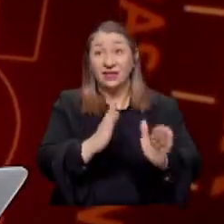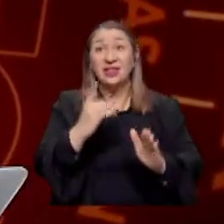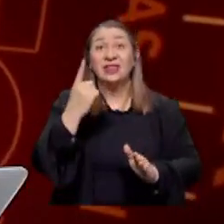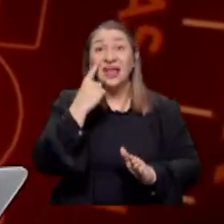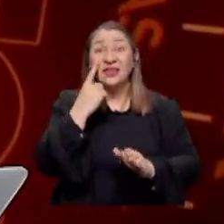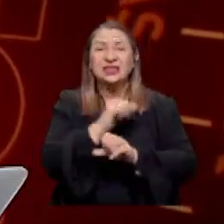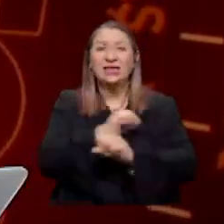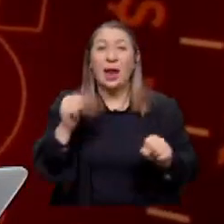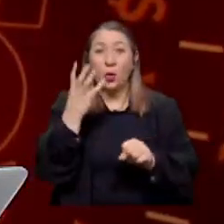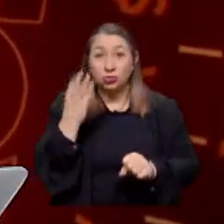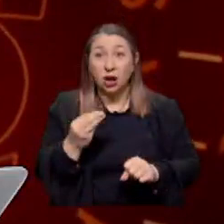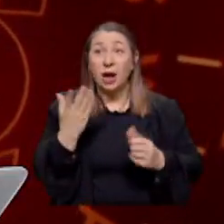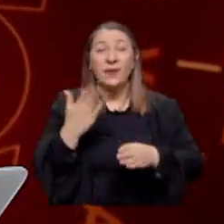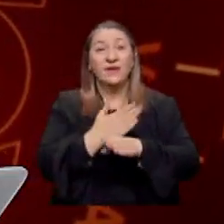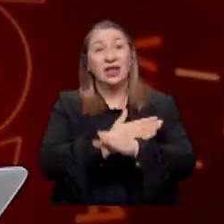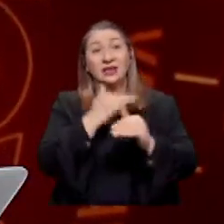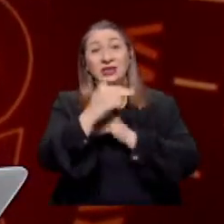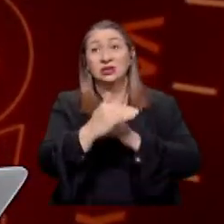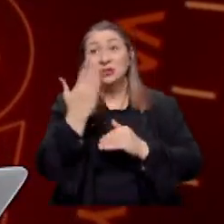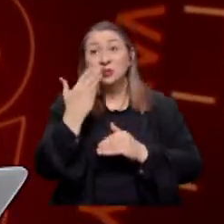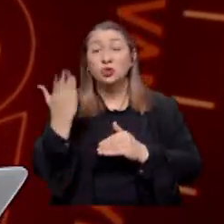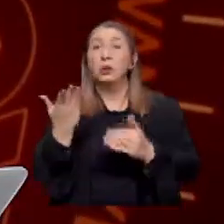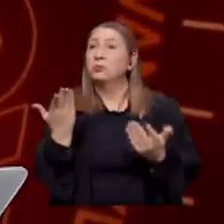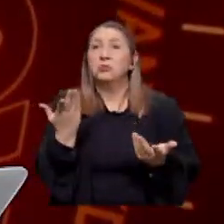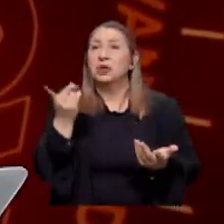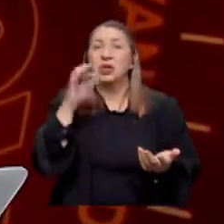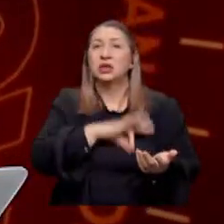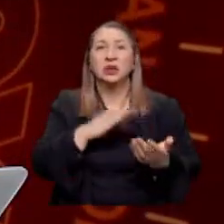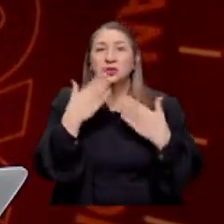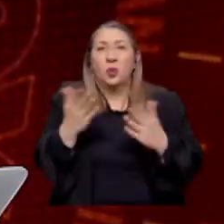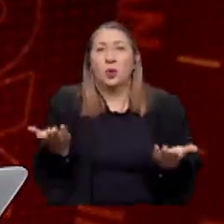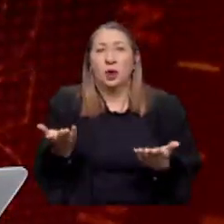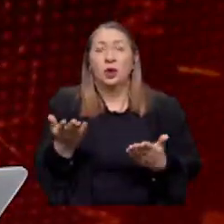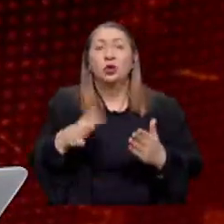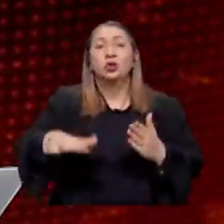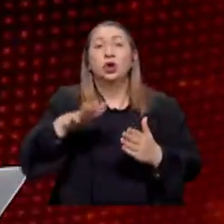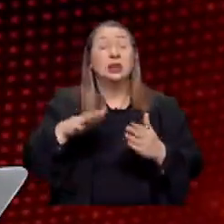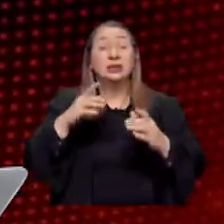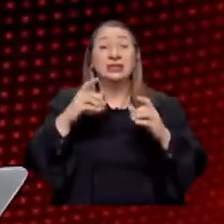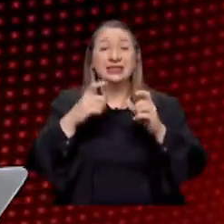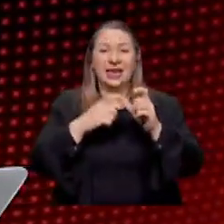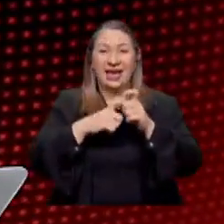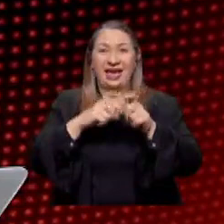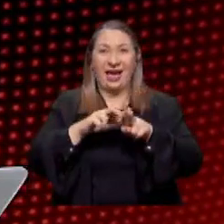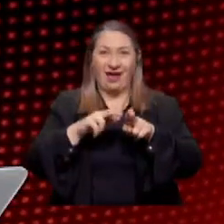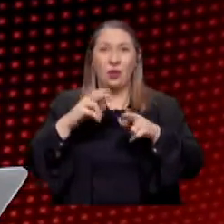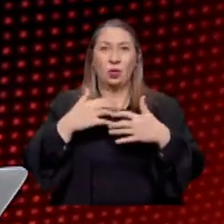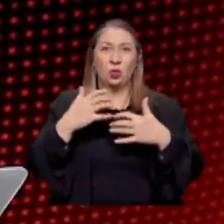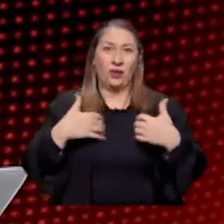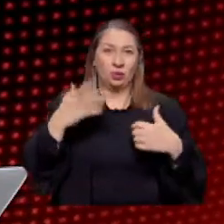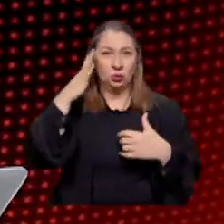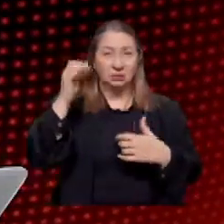devlet zarar edecek ama vatandaş izliyorsunuz pek de bir kazanç elde edemiyor. Sosyal güvenlik uzmanı Özgür Erdursun'a